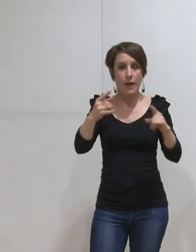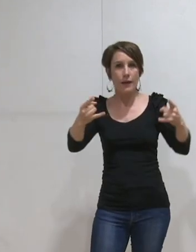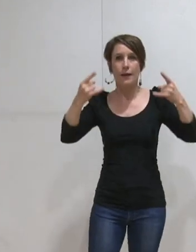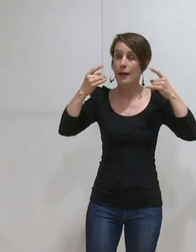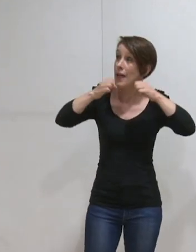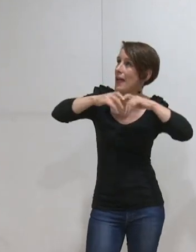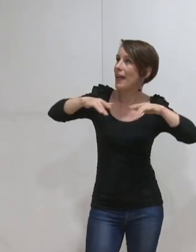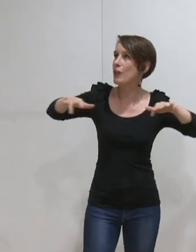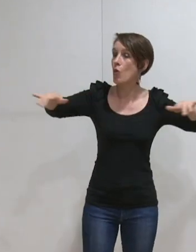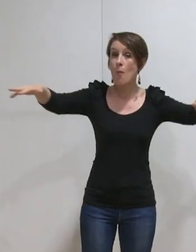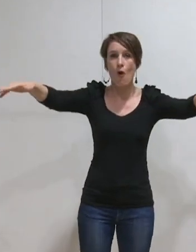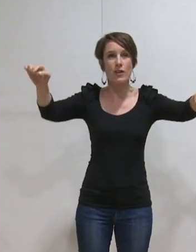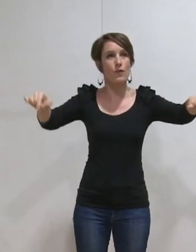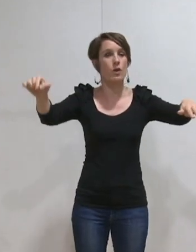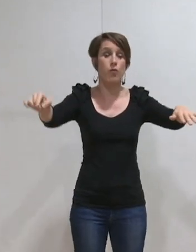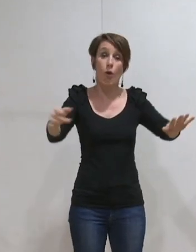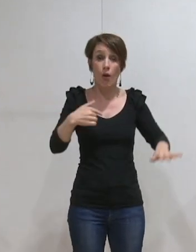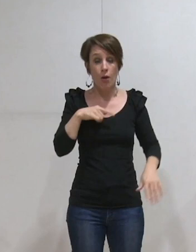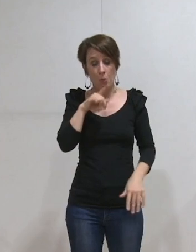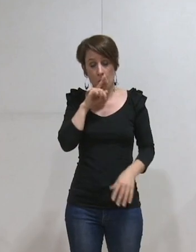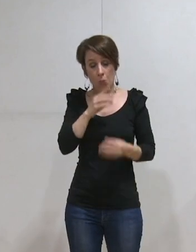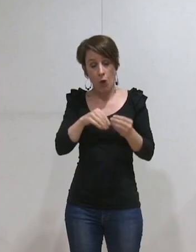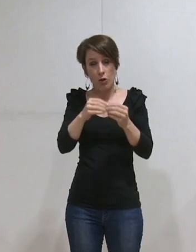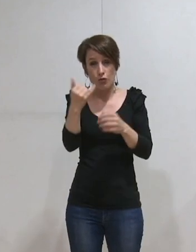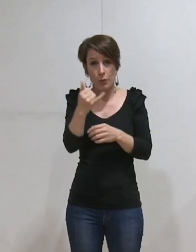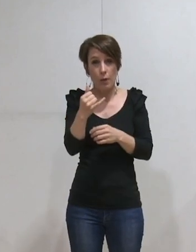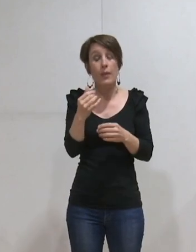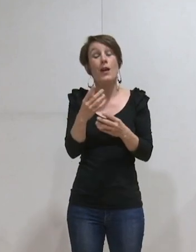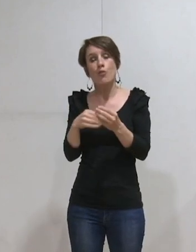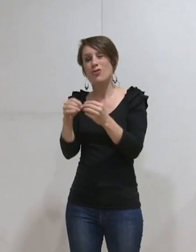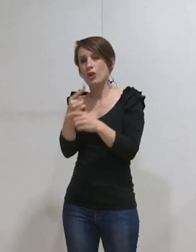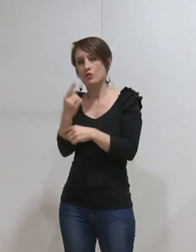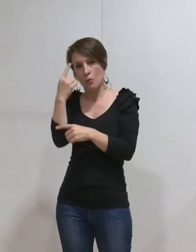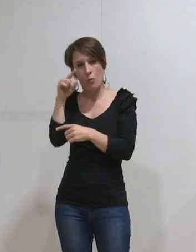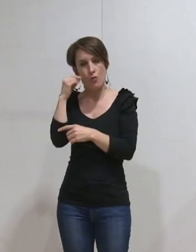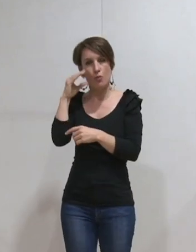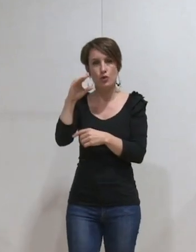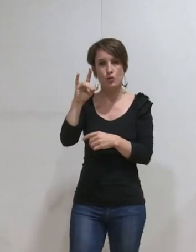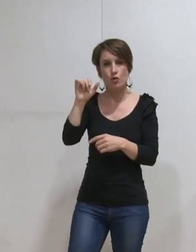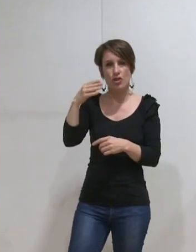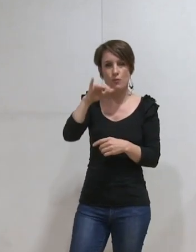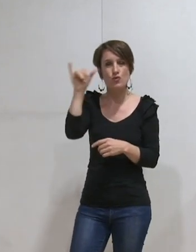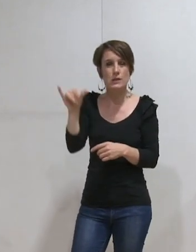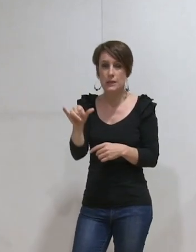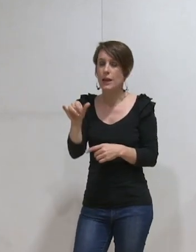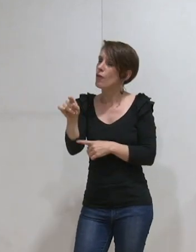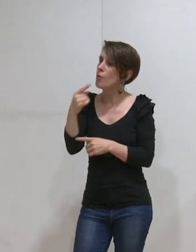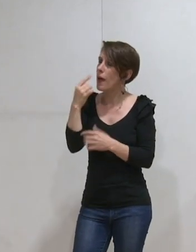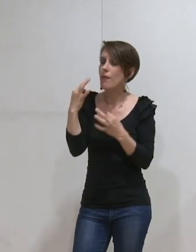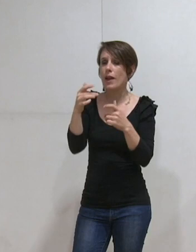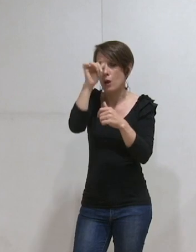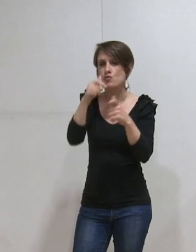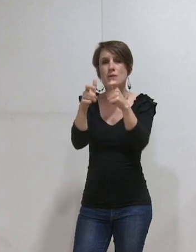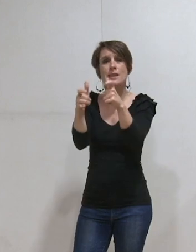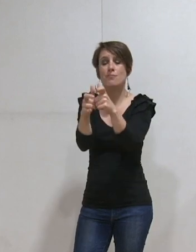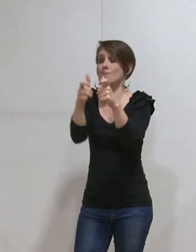pas en rajouter beaucoup plus je dirais simplement pour monsieur chamussi vous avez parlé de l'extension mais comme souvent en